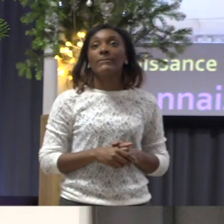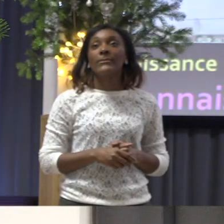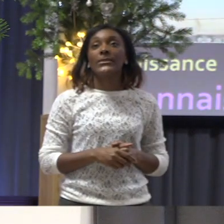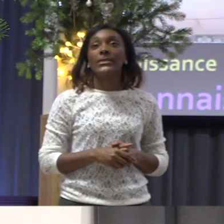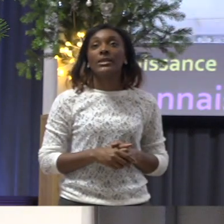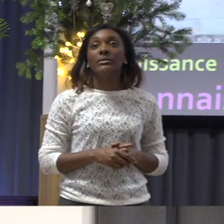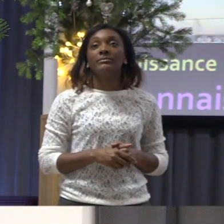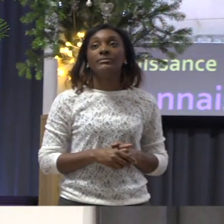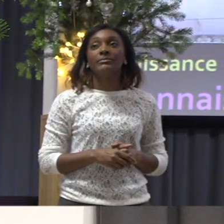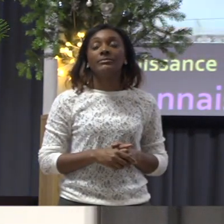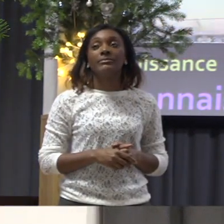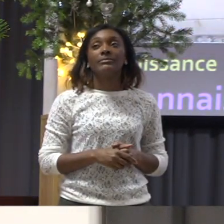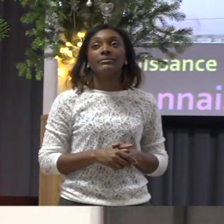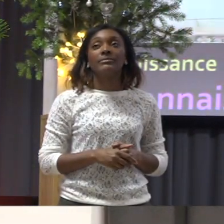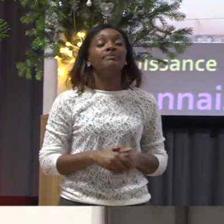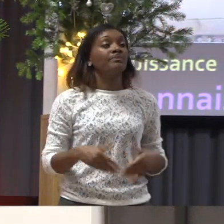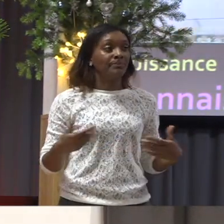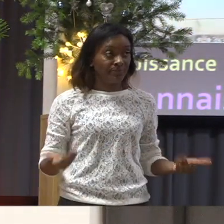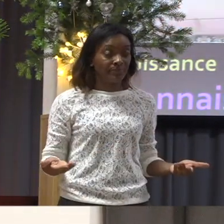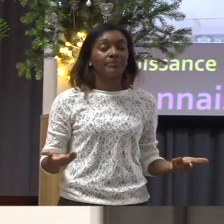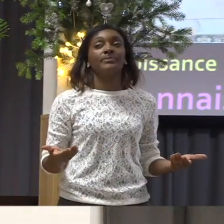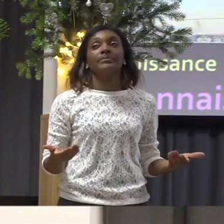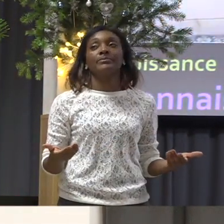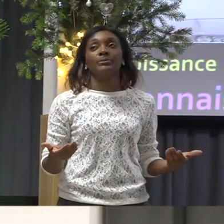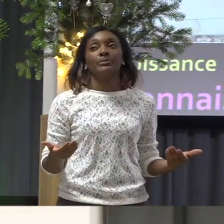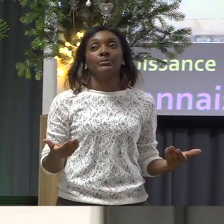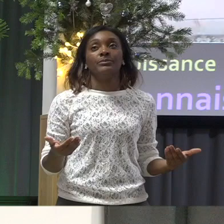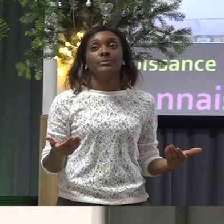5, versets 22 à 23.